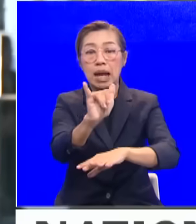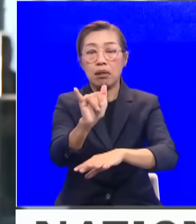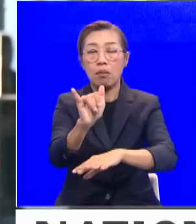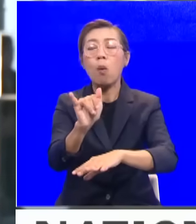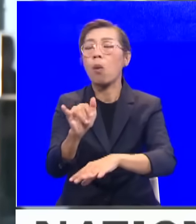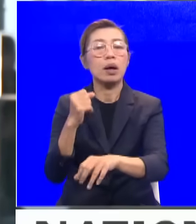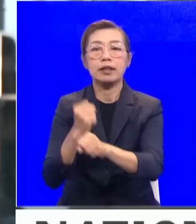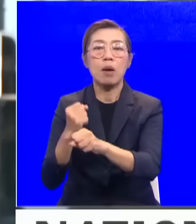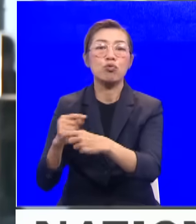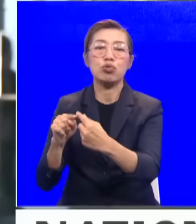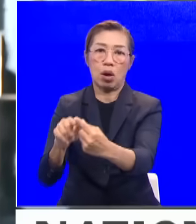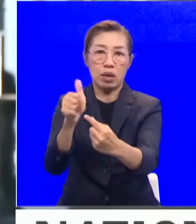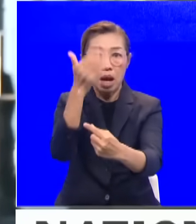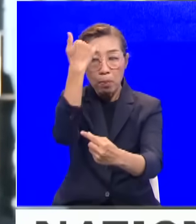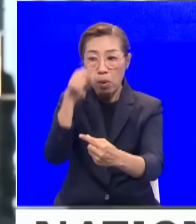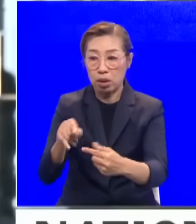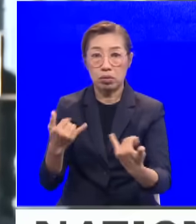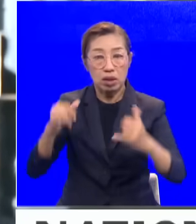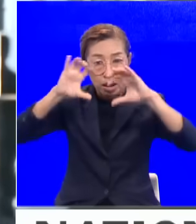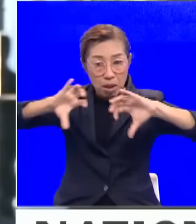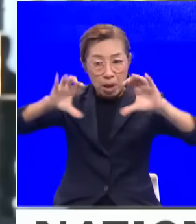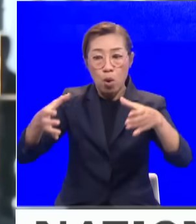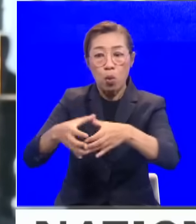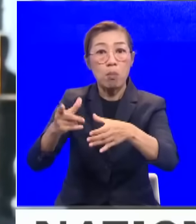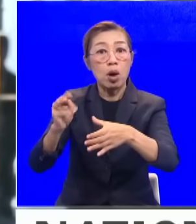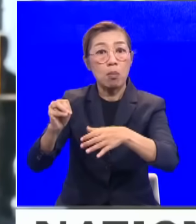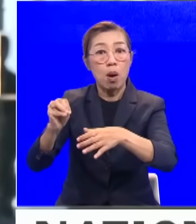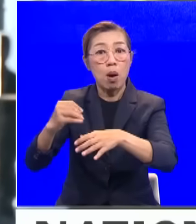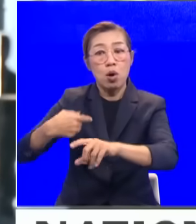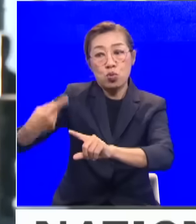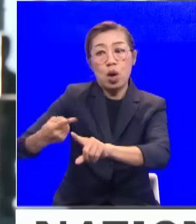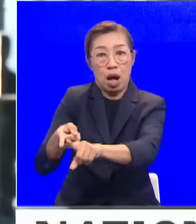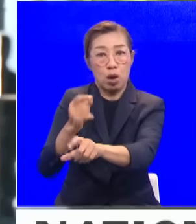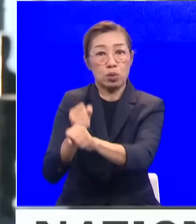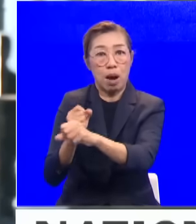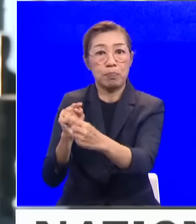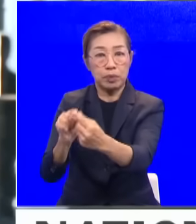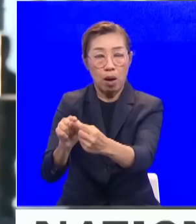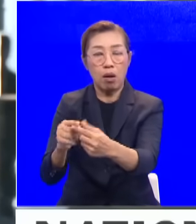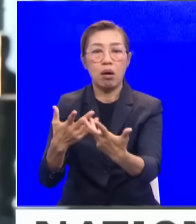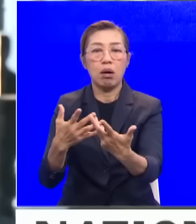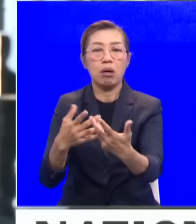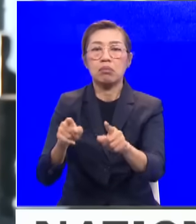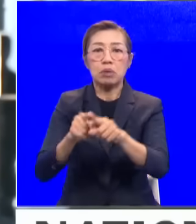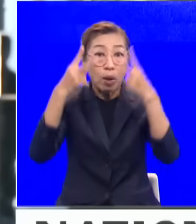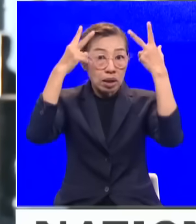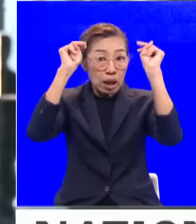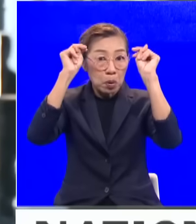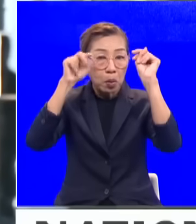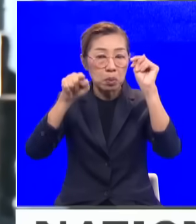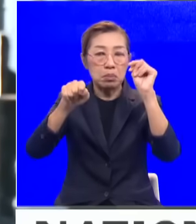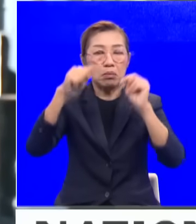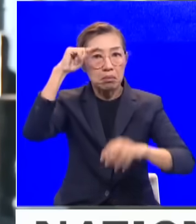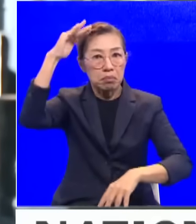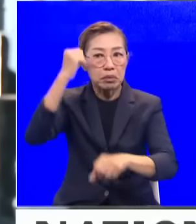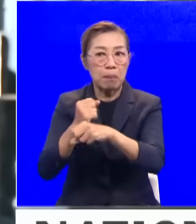ไกของคณะรัฐบาลยังคงทำหน้าที่ชุดเดิมเลยรักษาการชุดเดิมยกเว้นนายกรัฐมนตรีที่ไม่สามารถดำเนินการต่อได้ตามข้อกฎหม